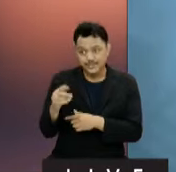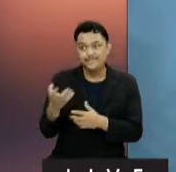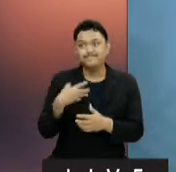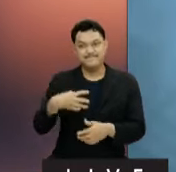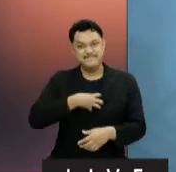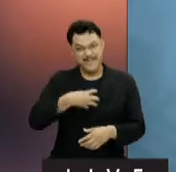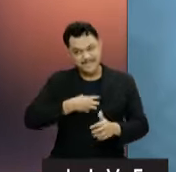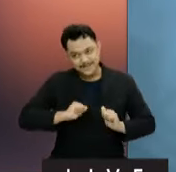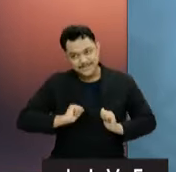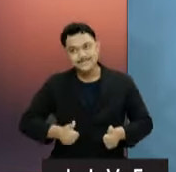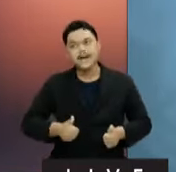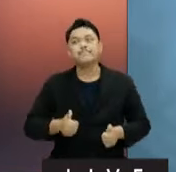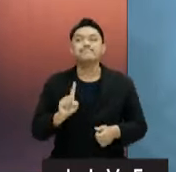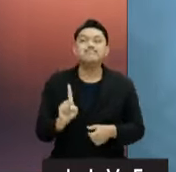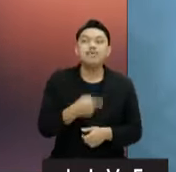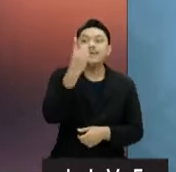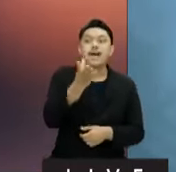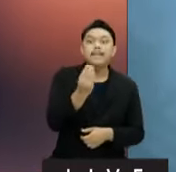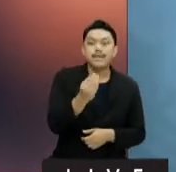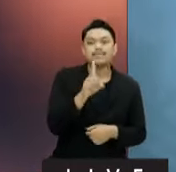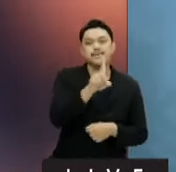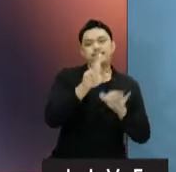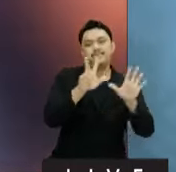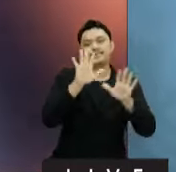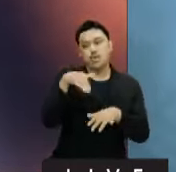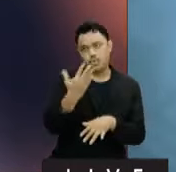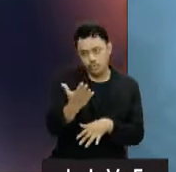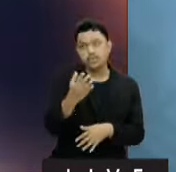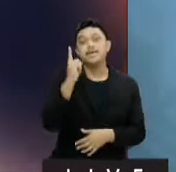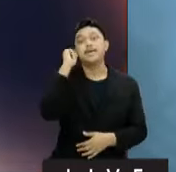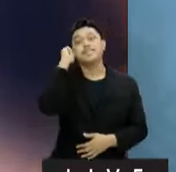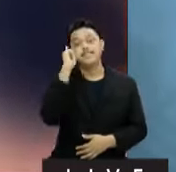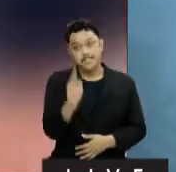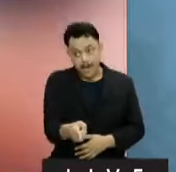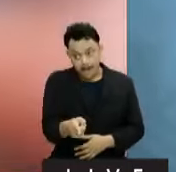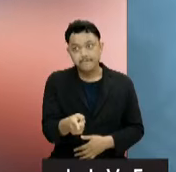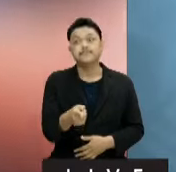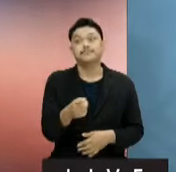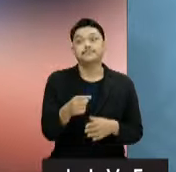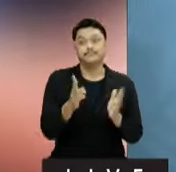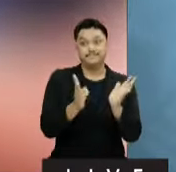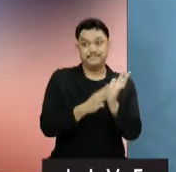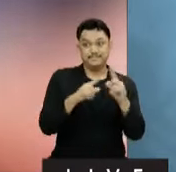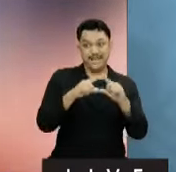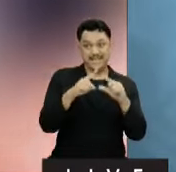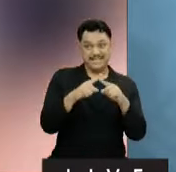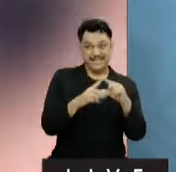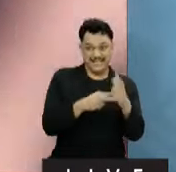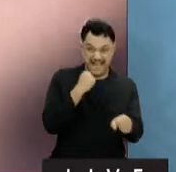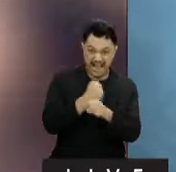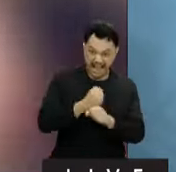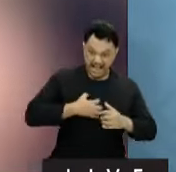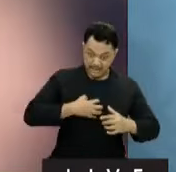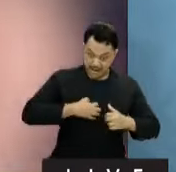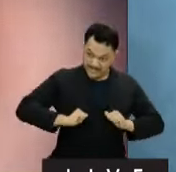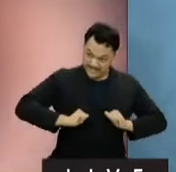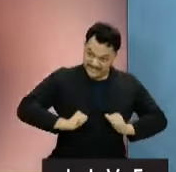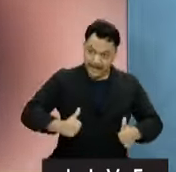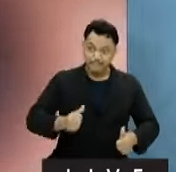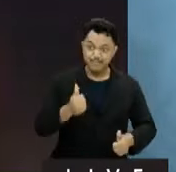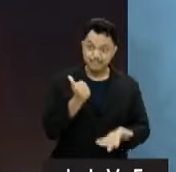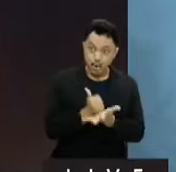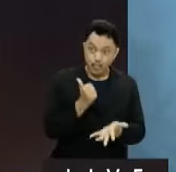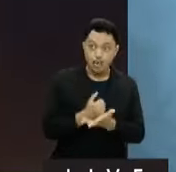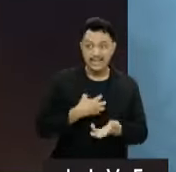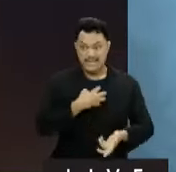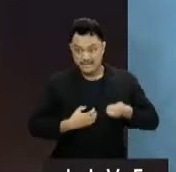Itu permulaannya. Tetapi kematangan itu biasanya sudah mulai terjadi pada usia 20, 21 ke atas.